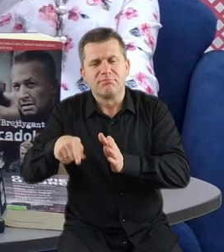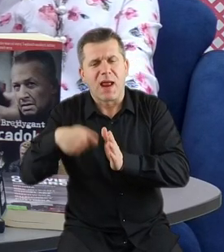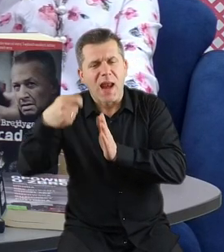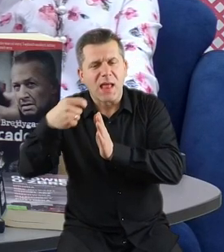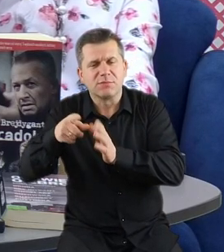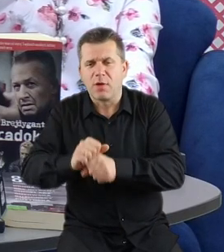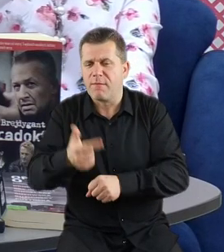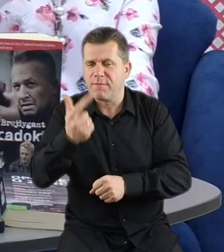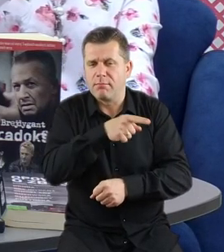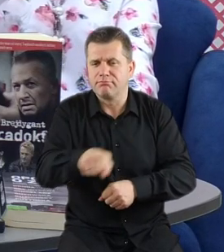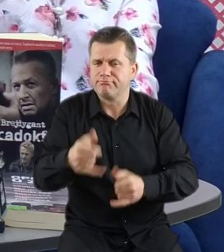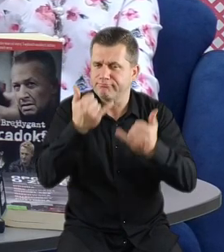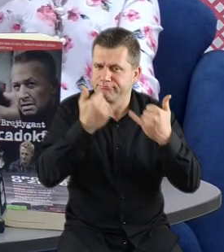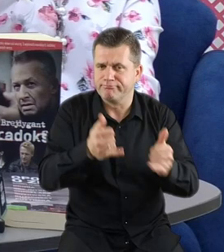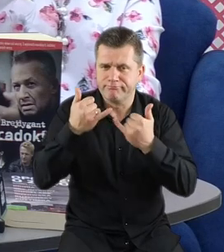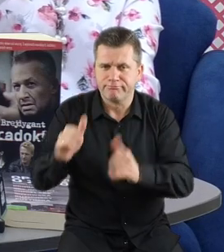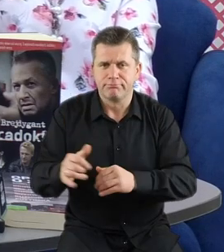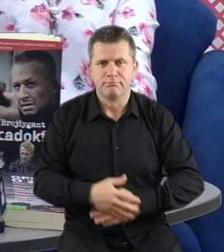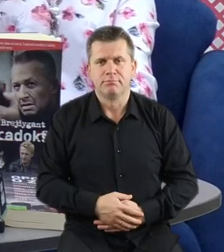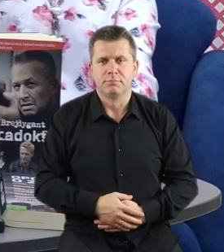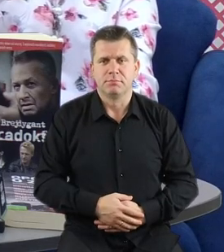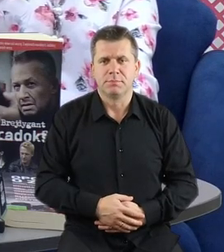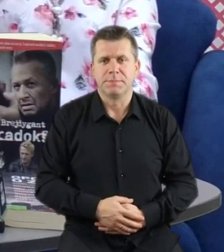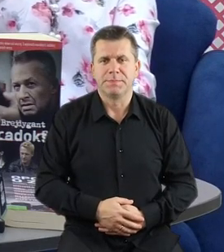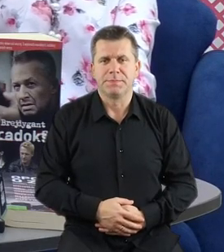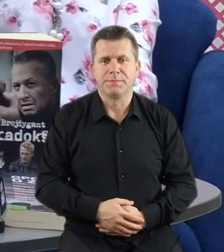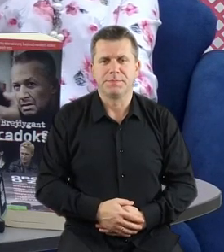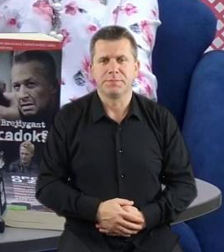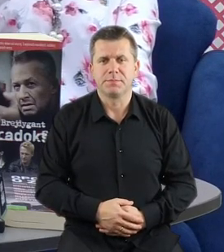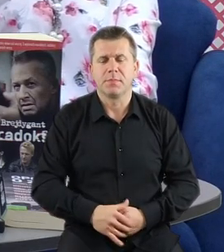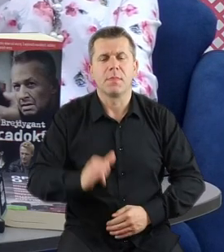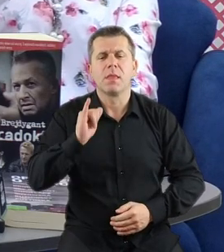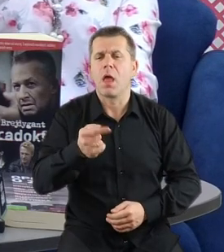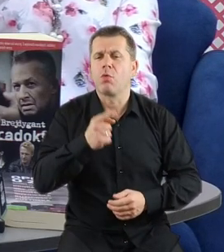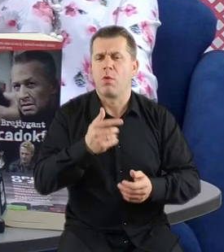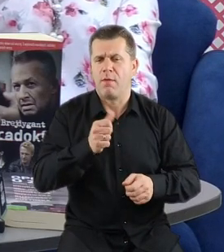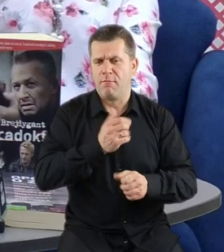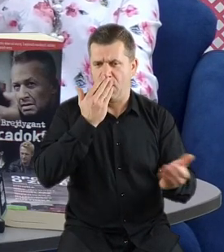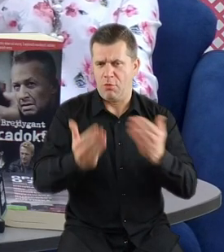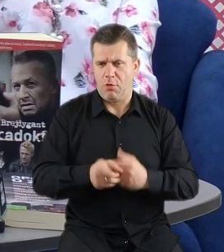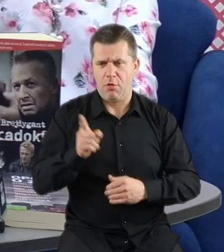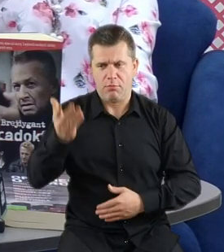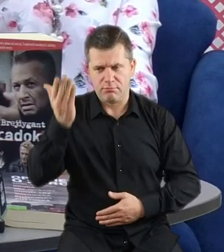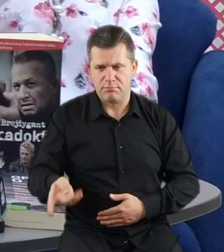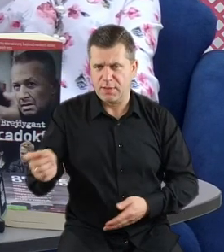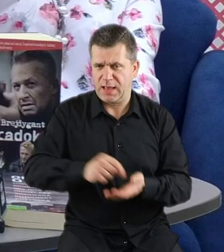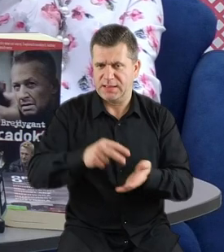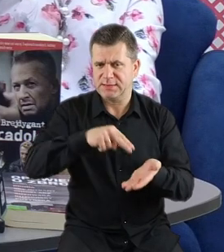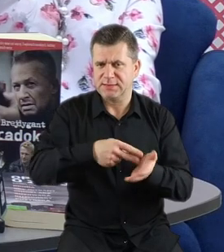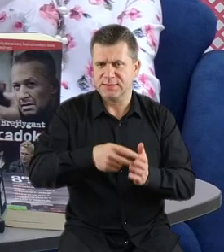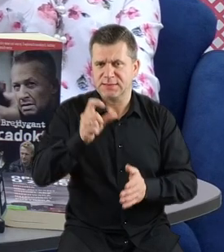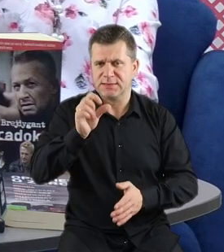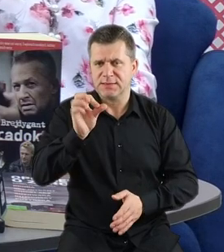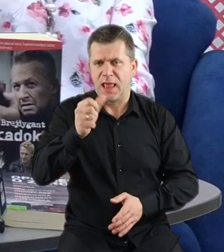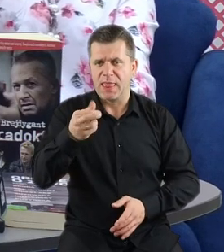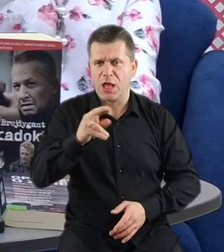niego dwie różne planety. Odwiedza sobie je od czasu do czasu. Jak to jest u pana? Czy jest pan scenarzystą, pisarzem,